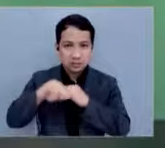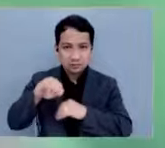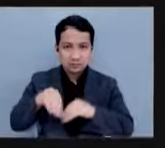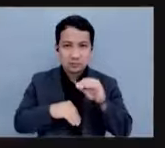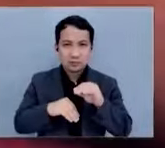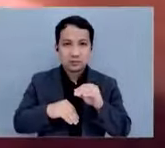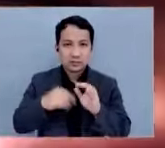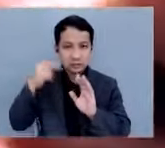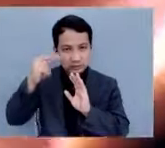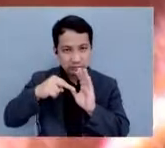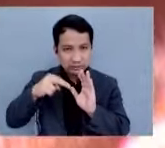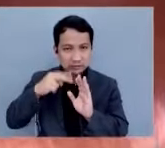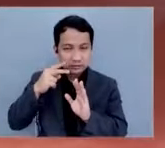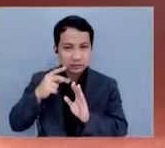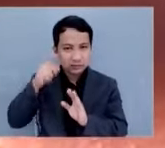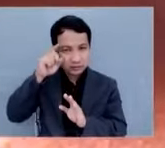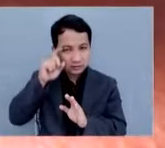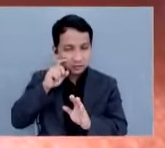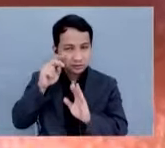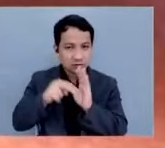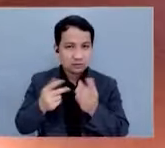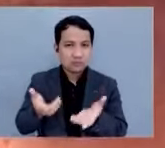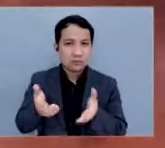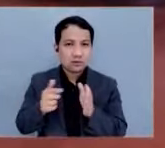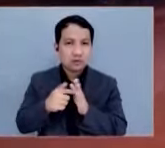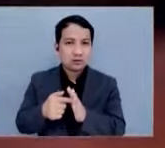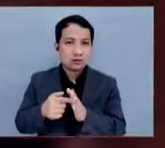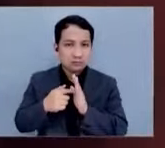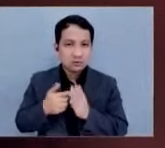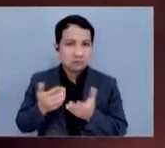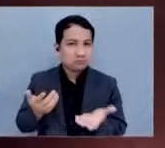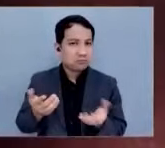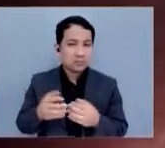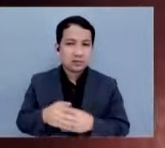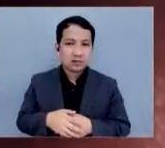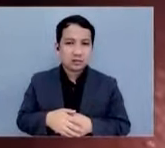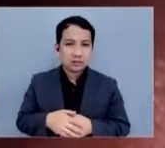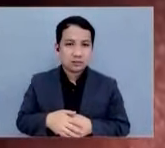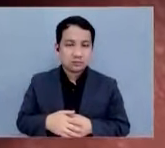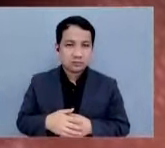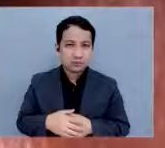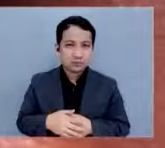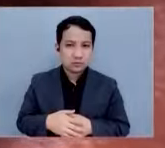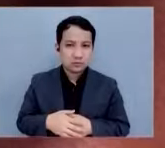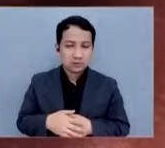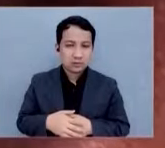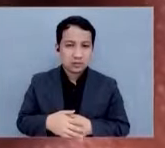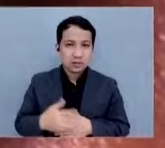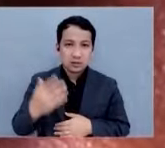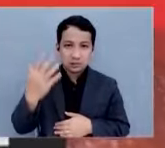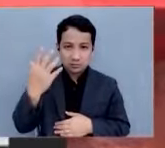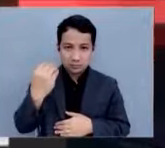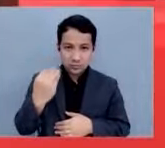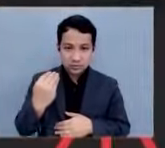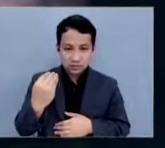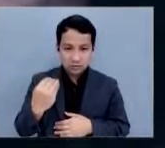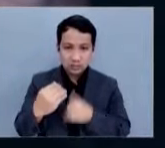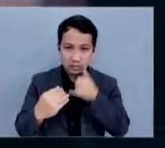video. Anong sunod na request naman niya? Picturing ko daw po yung gamit ko na panty